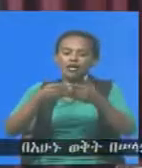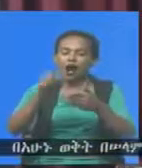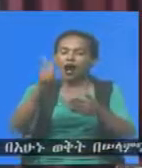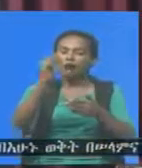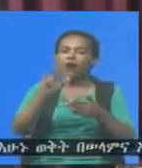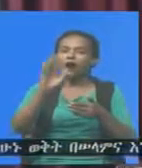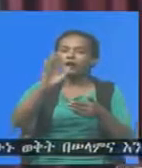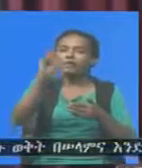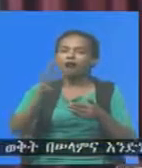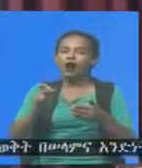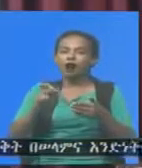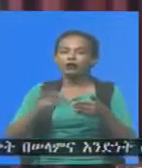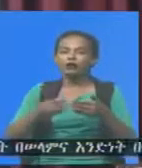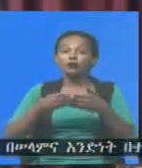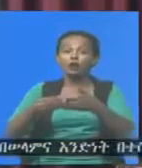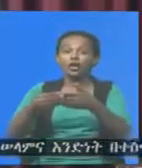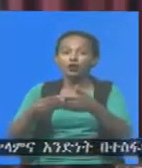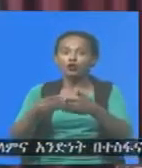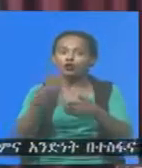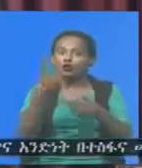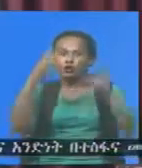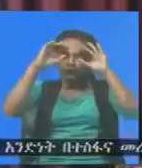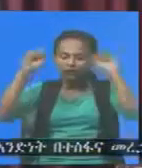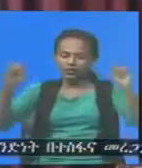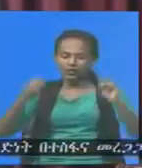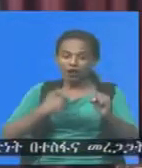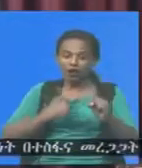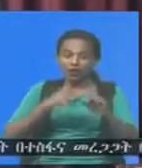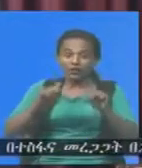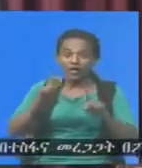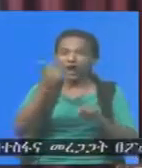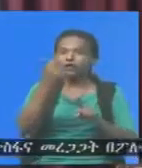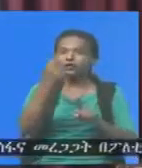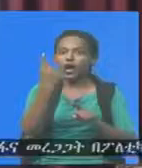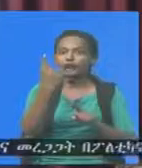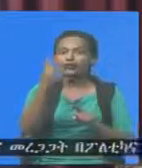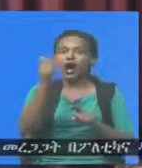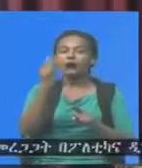ሀገር ግን አንድ አባገዳ የሚያስተዳድረው የቦረና ህዝብ ነው ያለው።